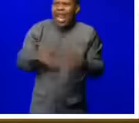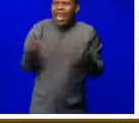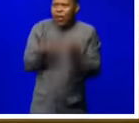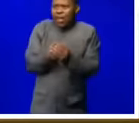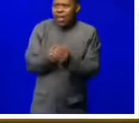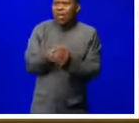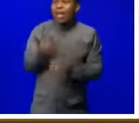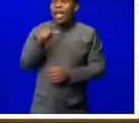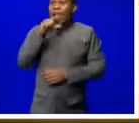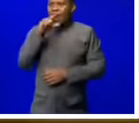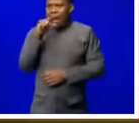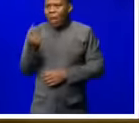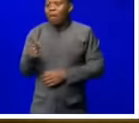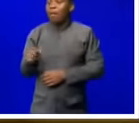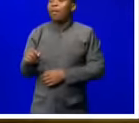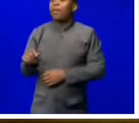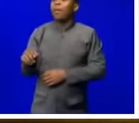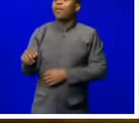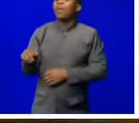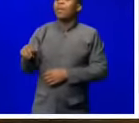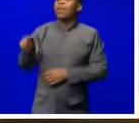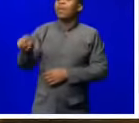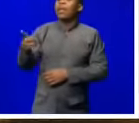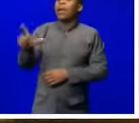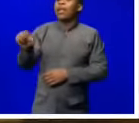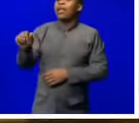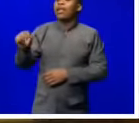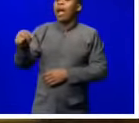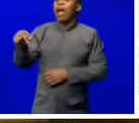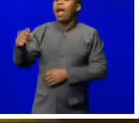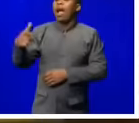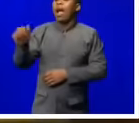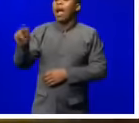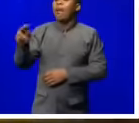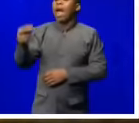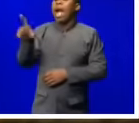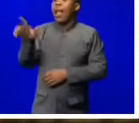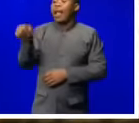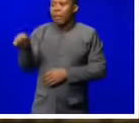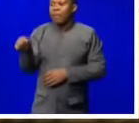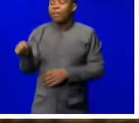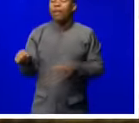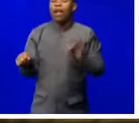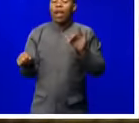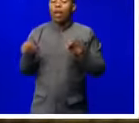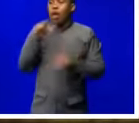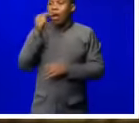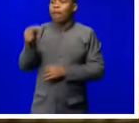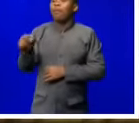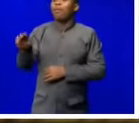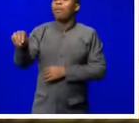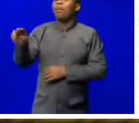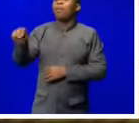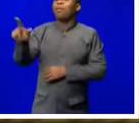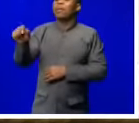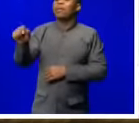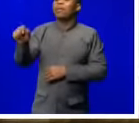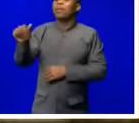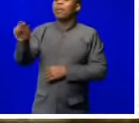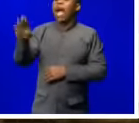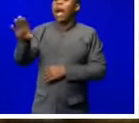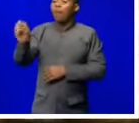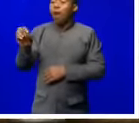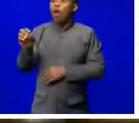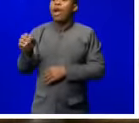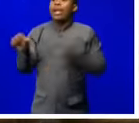Innocent Mcolisi ku Tindlangamandla kanye na Charlton Thabo Mtambo mhla ka 6 enyangeni